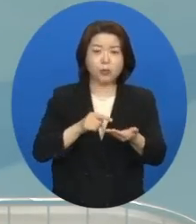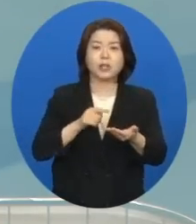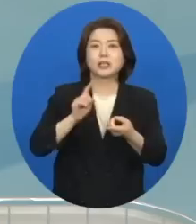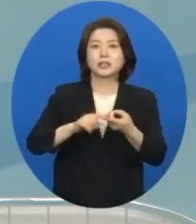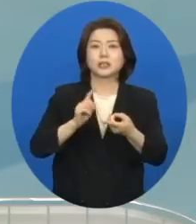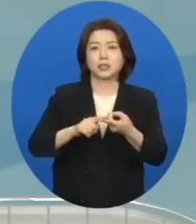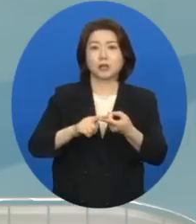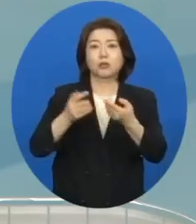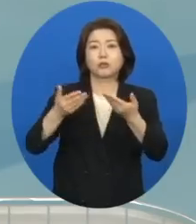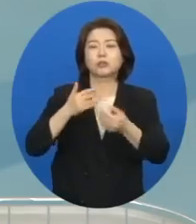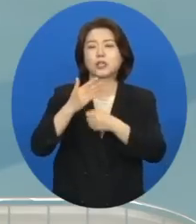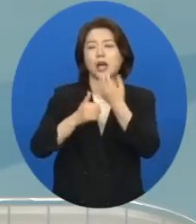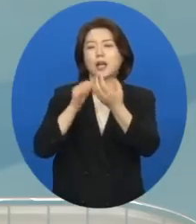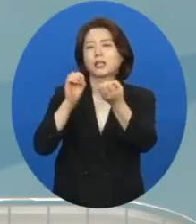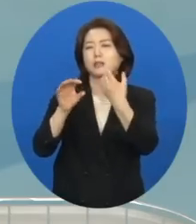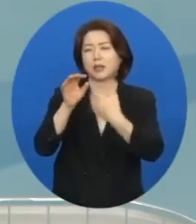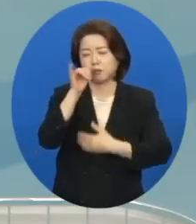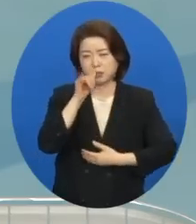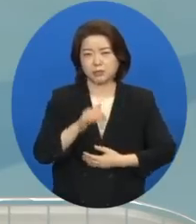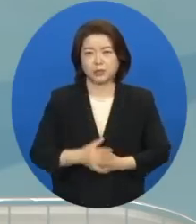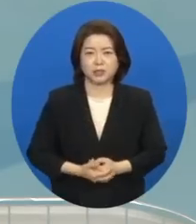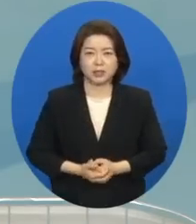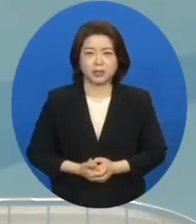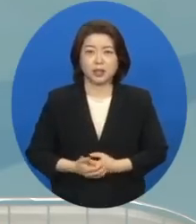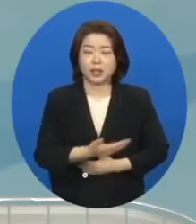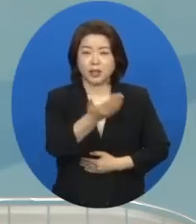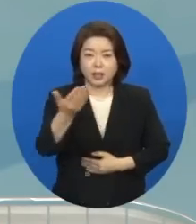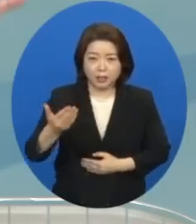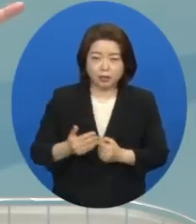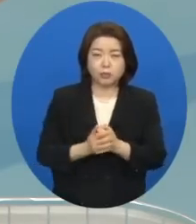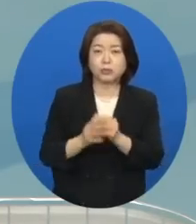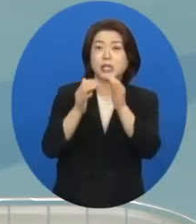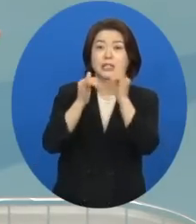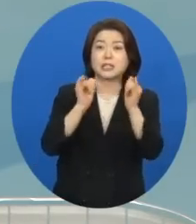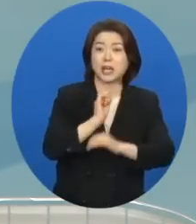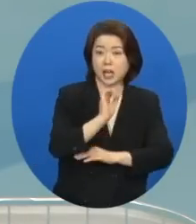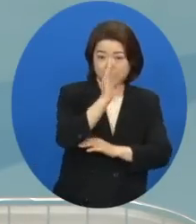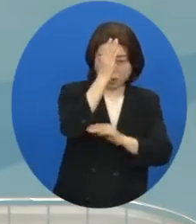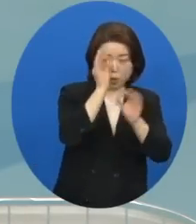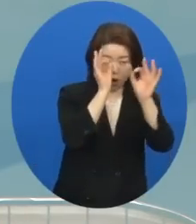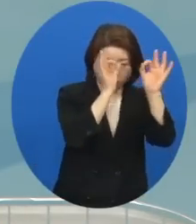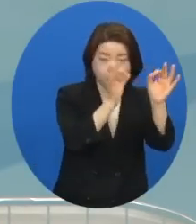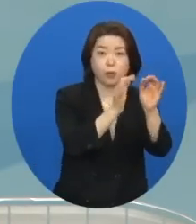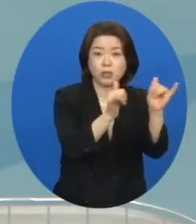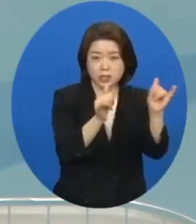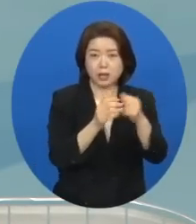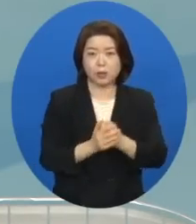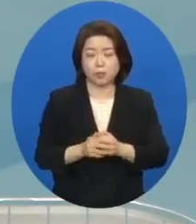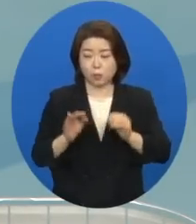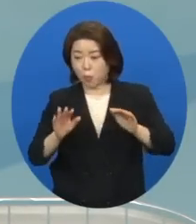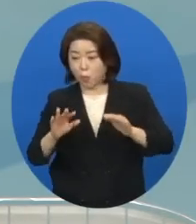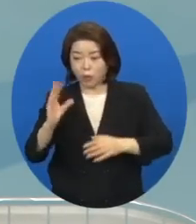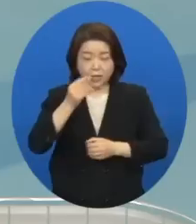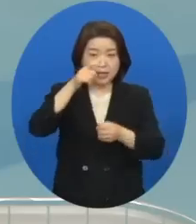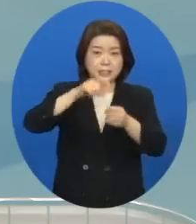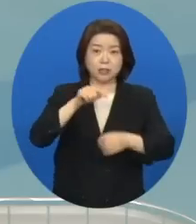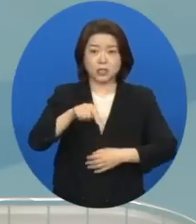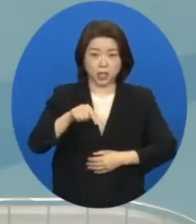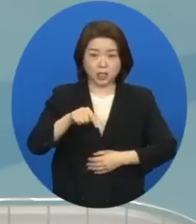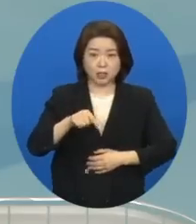그대로 주시는 하나님의 응답입니다. 여러분, 사람의 영광만 보는 사람에게는 오늘